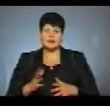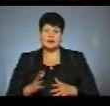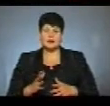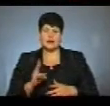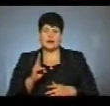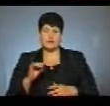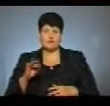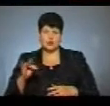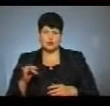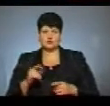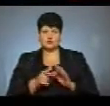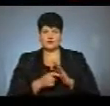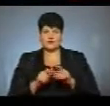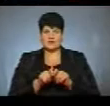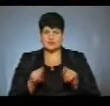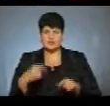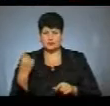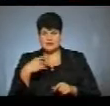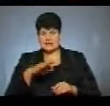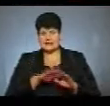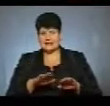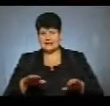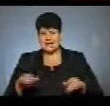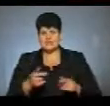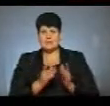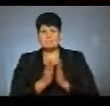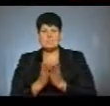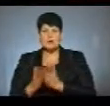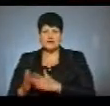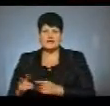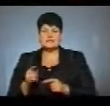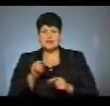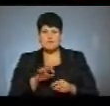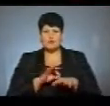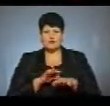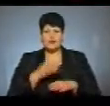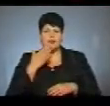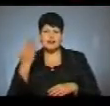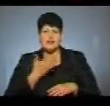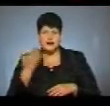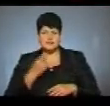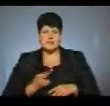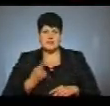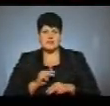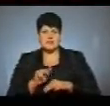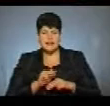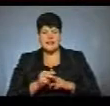Коворкінг-студію для всієї сім'ї відкрили в обласній дитячій бібліотеці. Там проводитимуть лекції та майстер-класи для батьків і